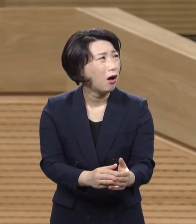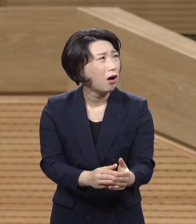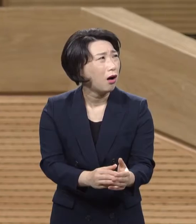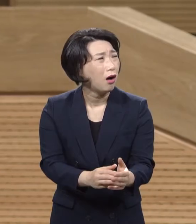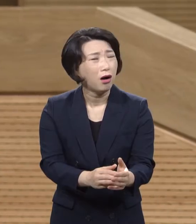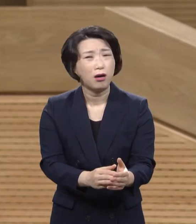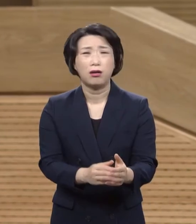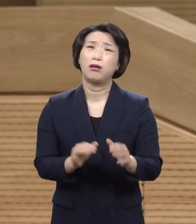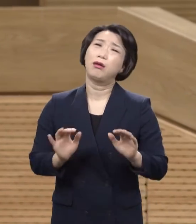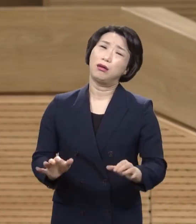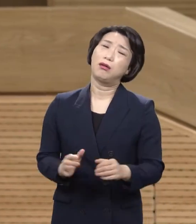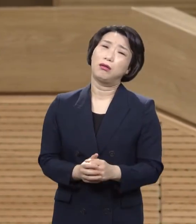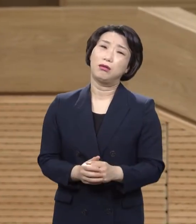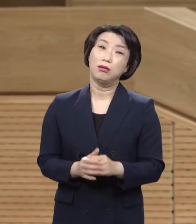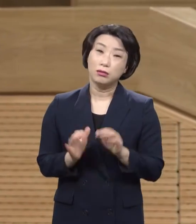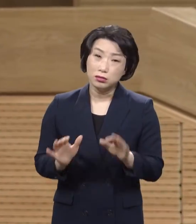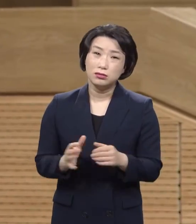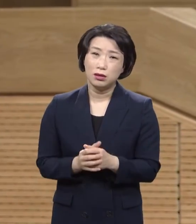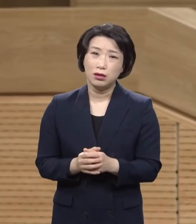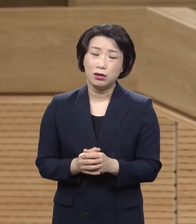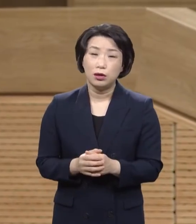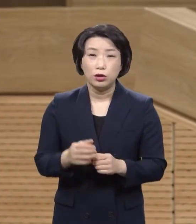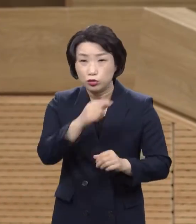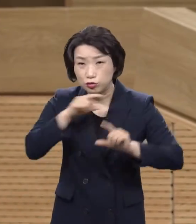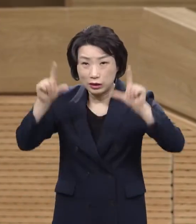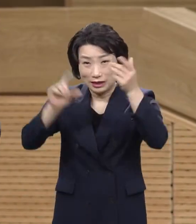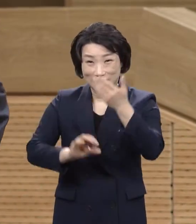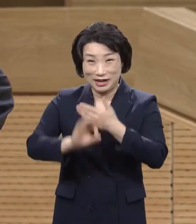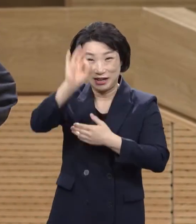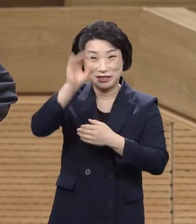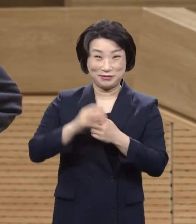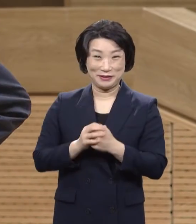응? 근데 주일날 아침에